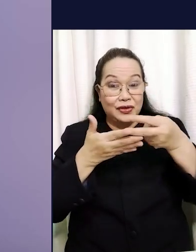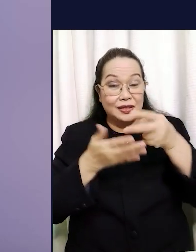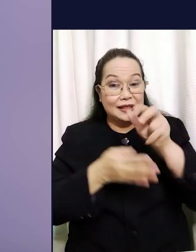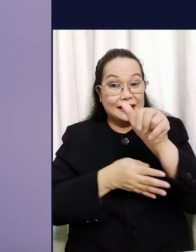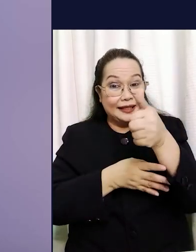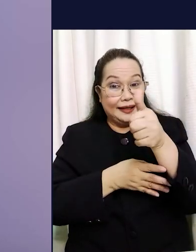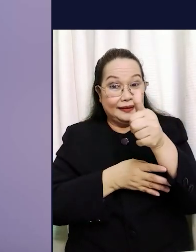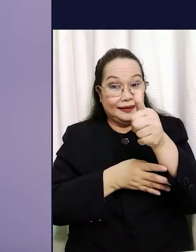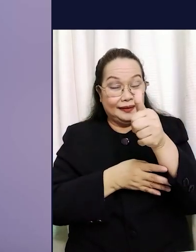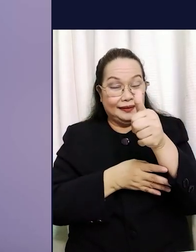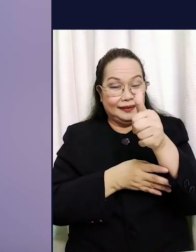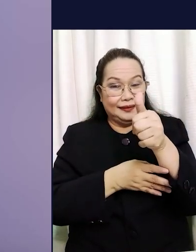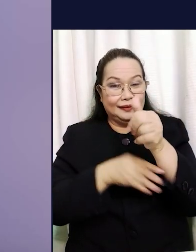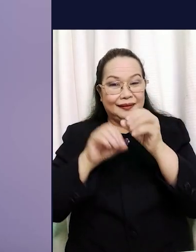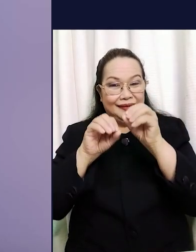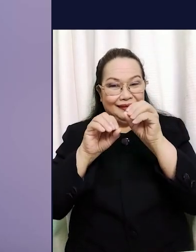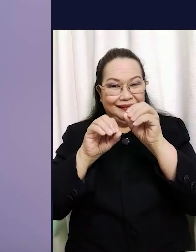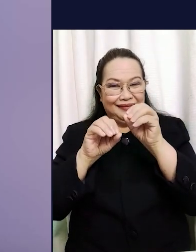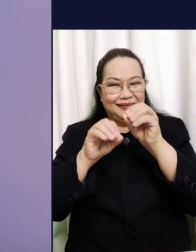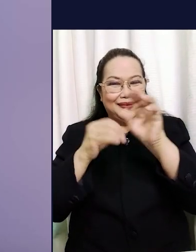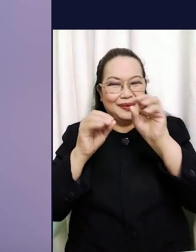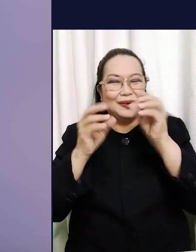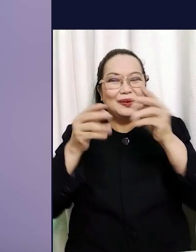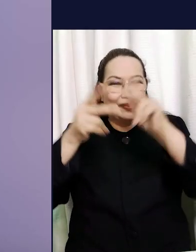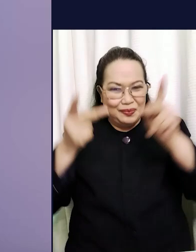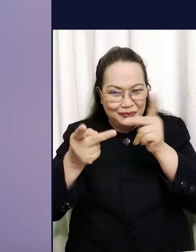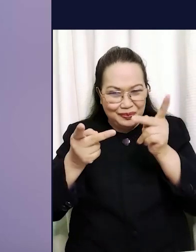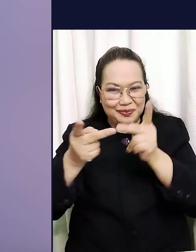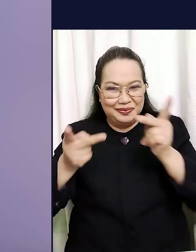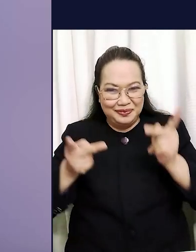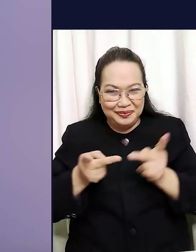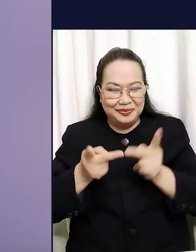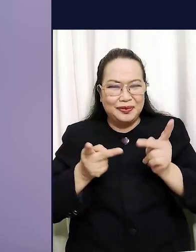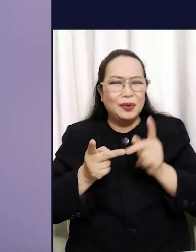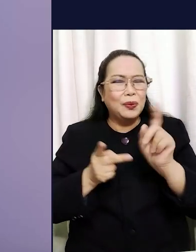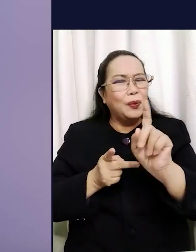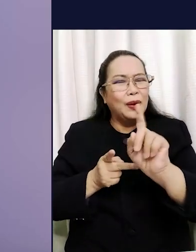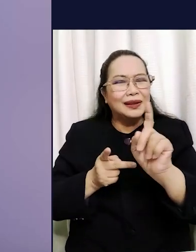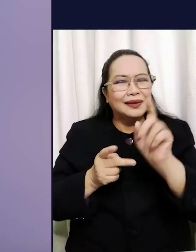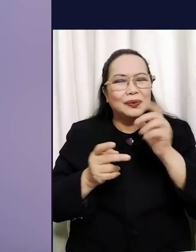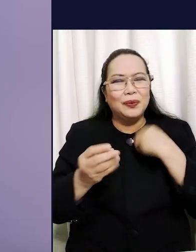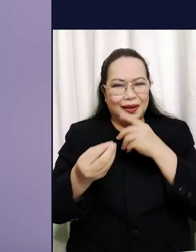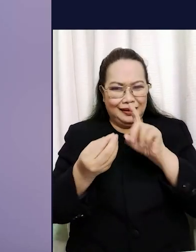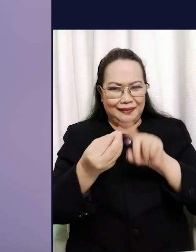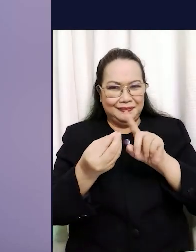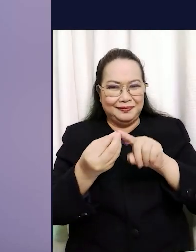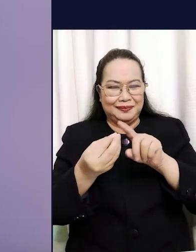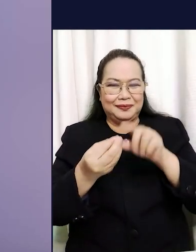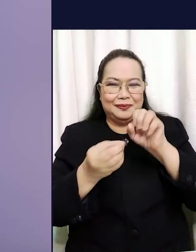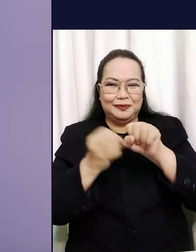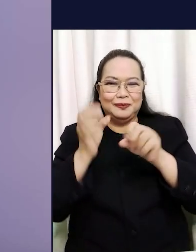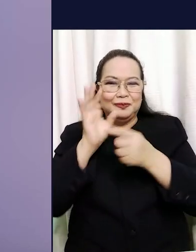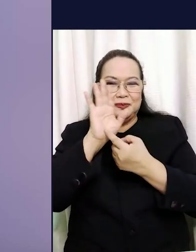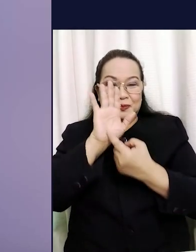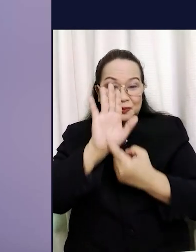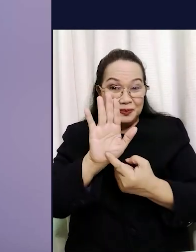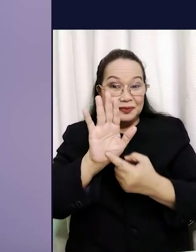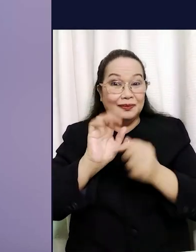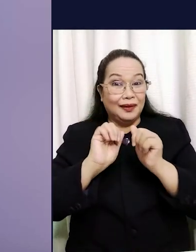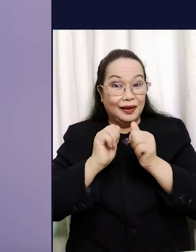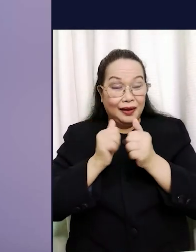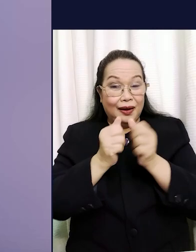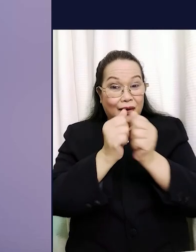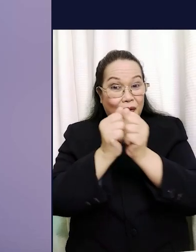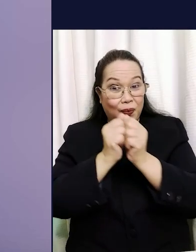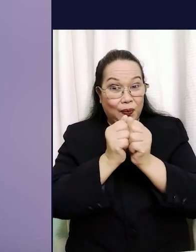at verse 10. Just to put the nail in everything na sinag-uusapan natin. Na magpapakita